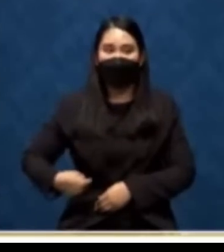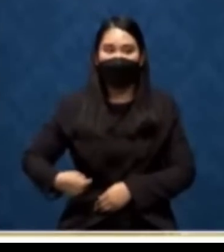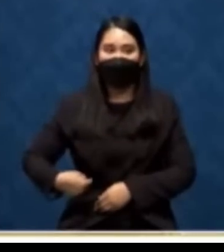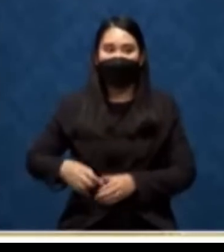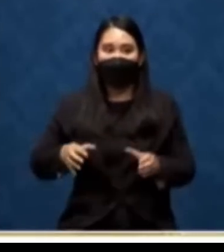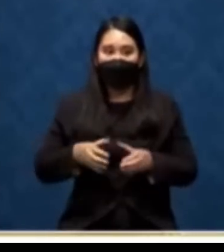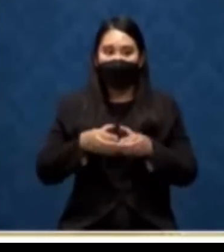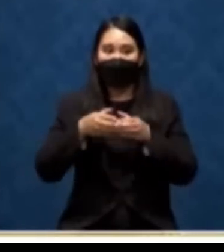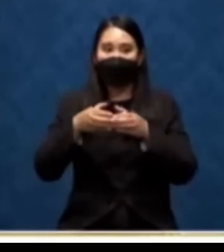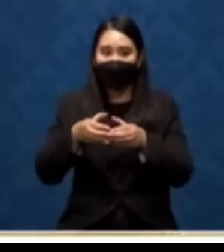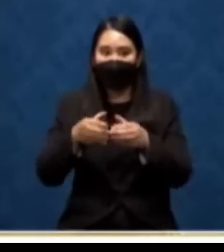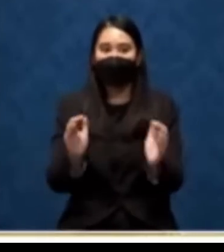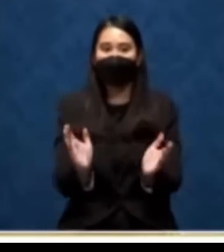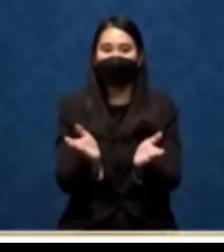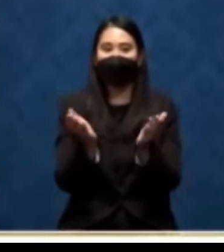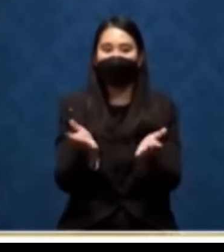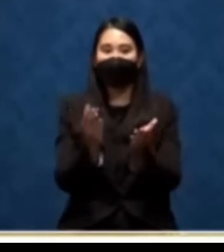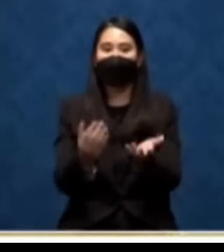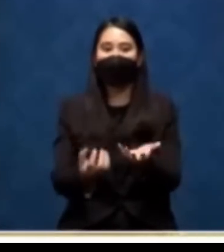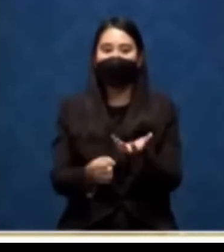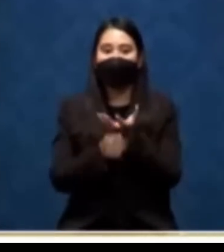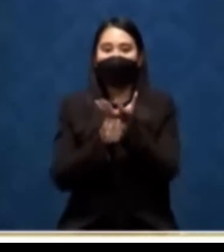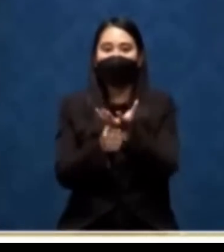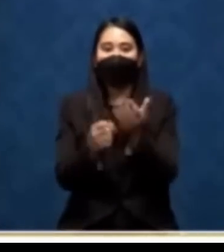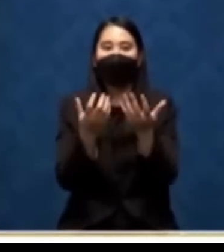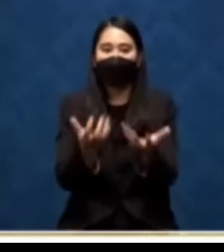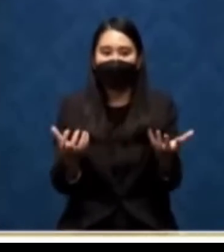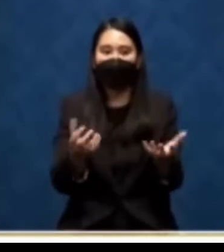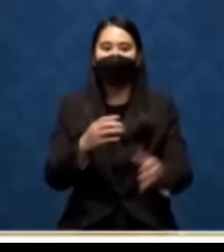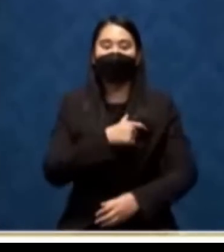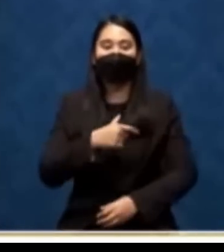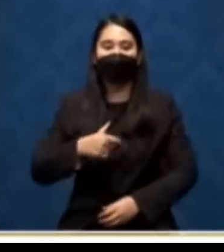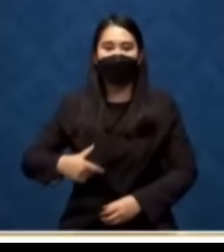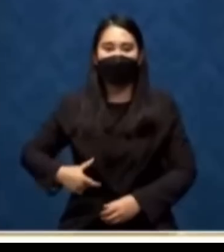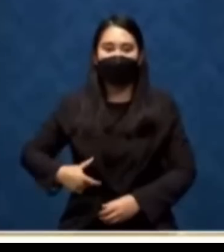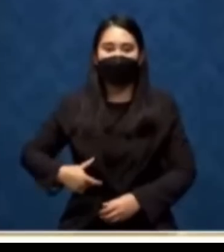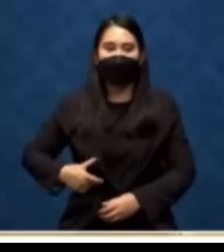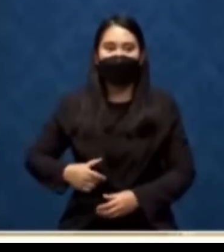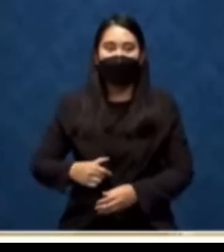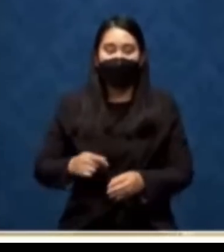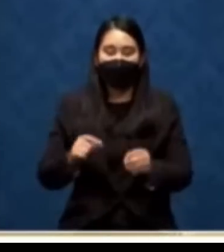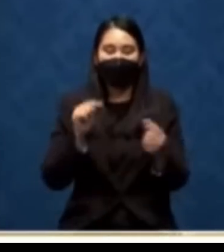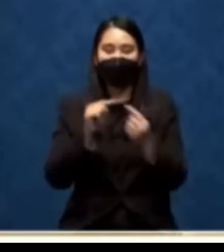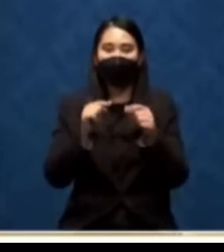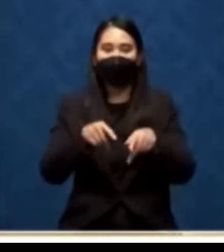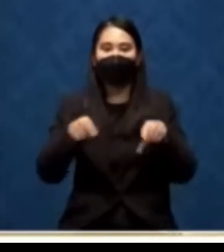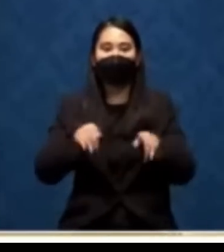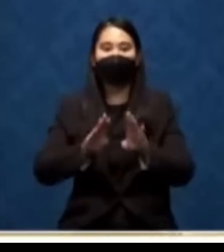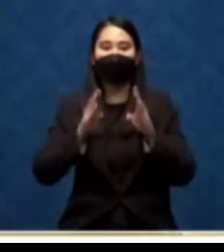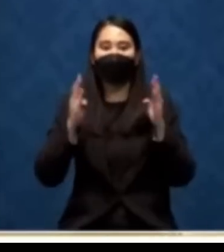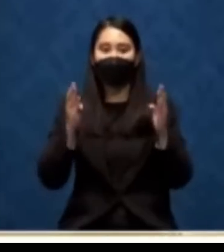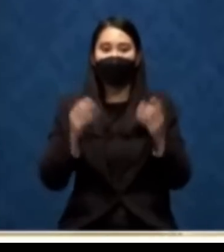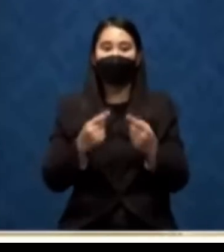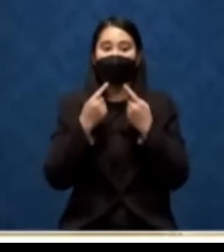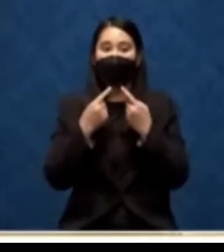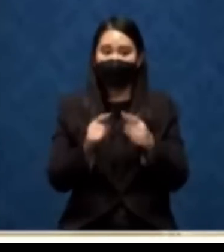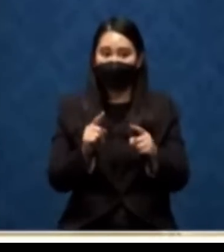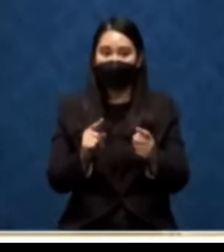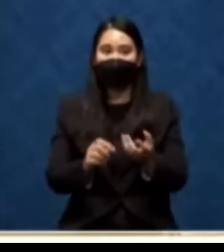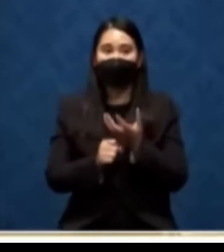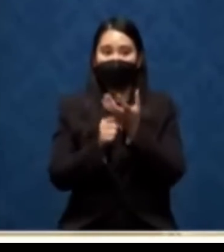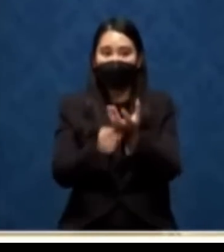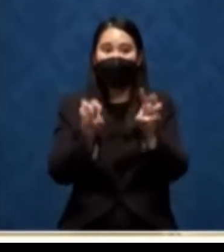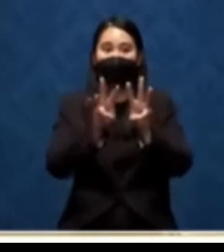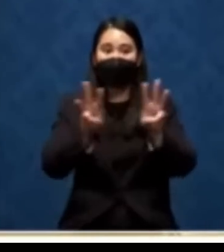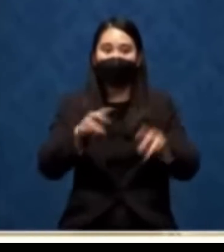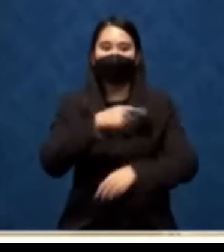ในผู้สนับสนุนถวายของที่ระลึกแด่พระบาทสมเด็จพระเจ้าอยู่หัวซึ่งเสด็จไปเปิดงานดังกล่าวแต่พอเอาไปลงเว็บ